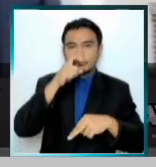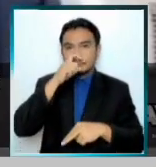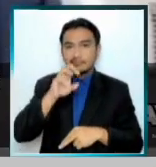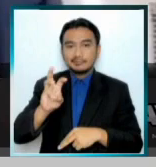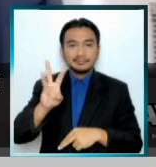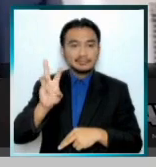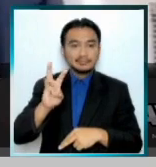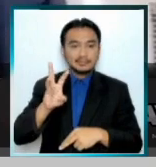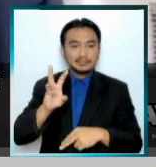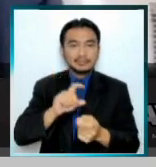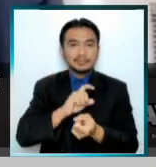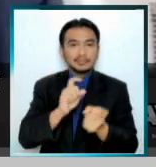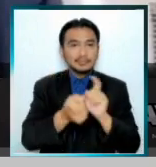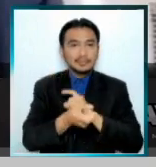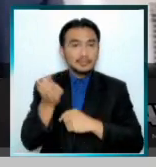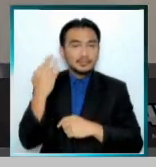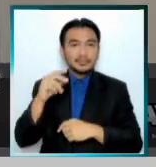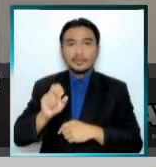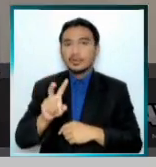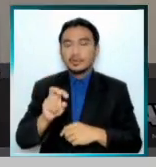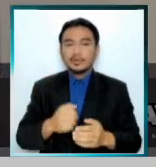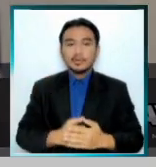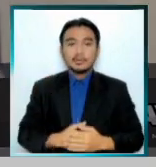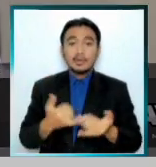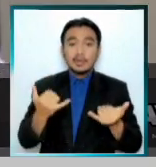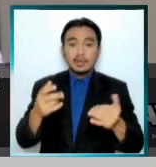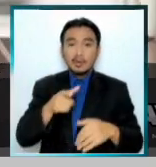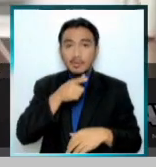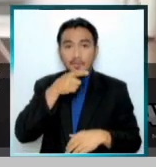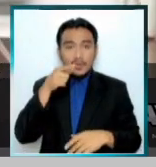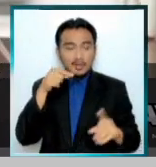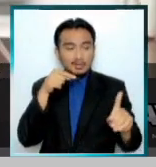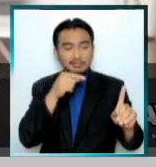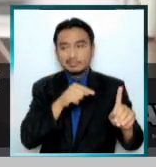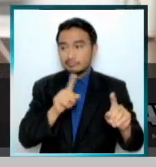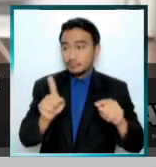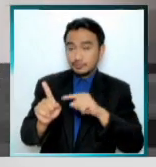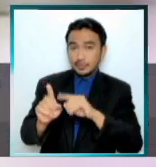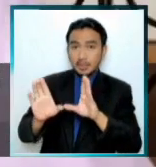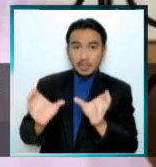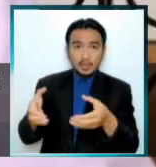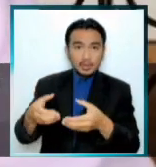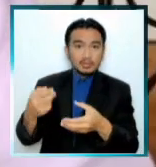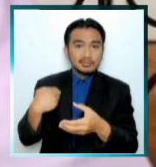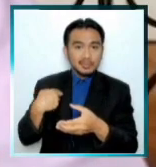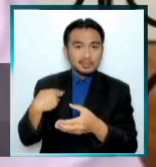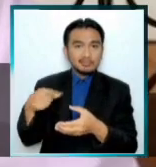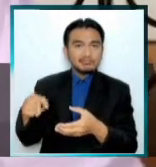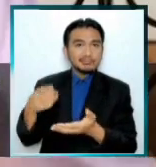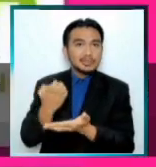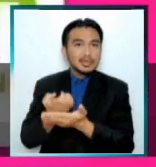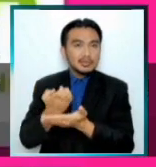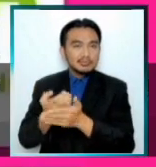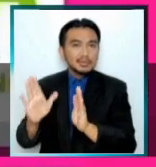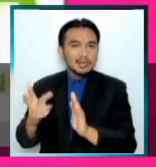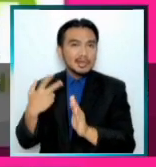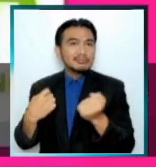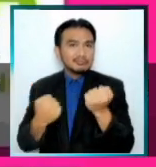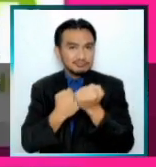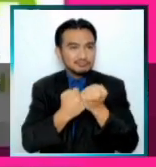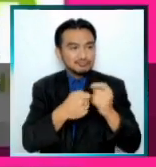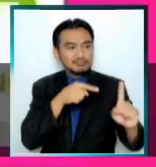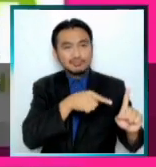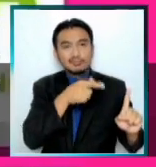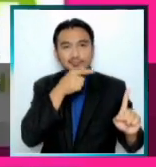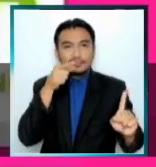bayan, nagpahayag ng suporta kay Robredo ang apat ekonomistang panauhin doon. Si Senator Kiko Pangilina naman, nais